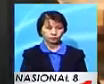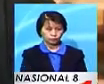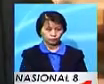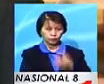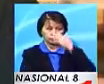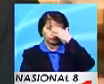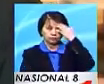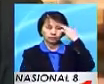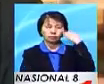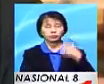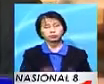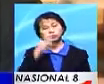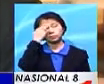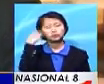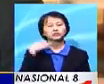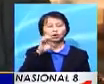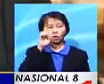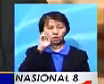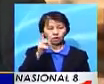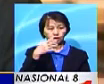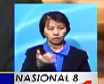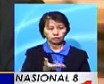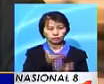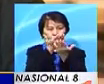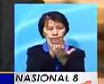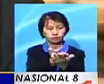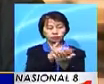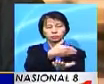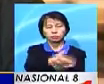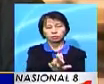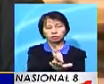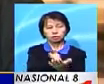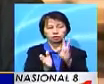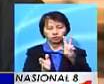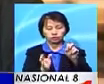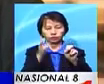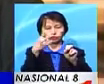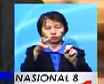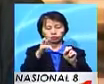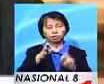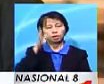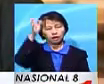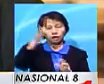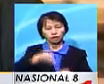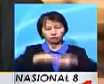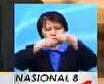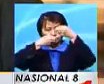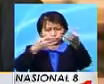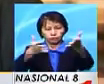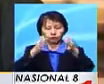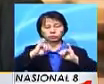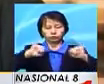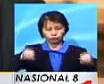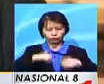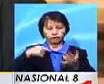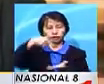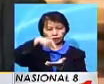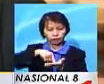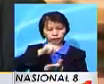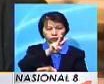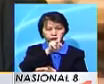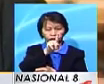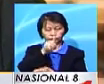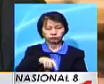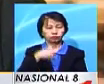Baik, minggu ini pastinya tertumpu kepada pembentangan bajet 2017 yang bakal diumumkan pada 21 Oktober